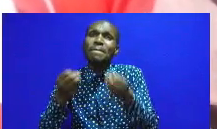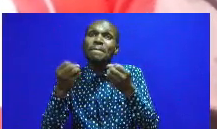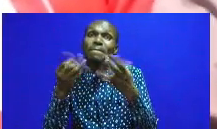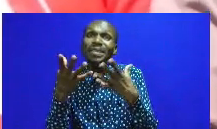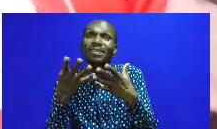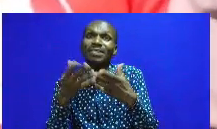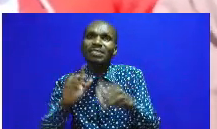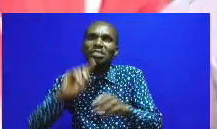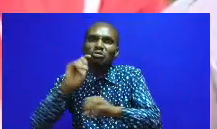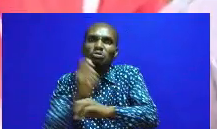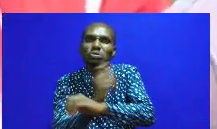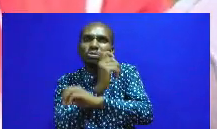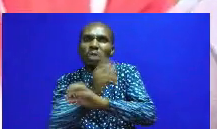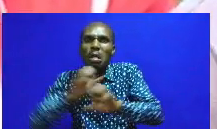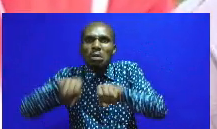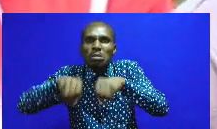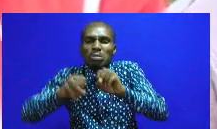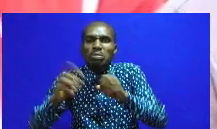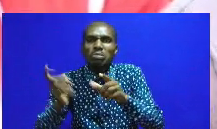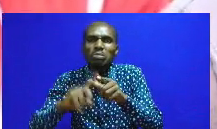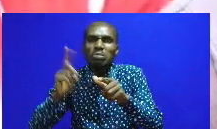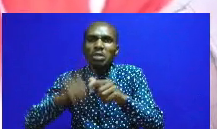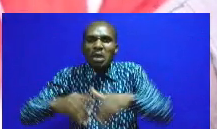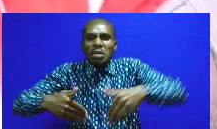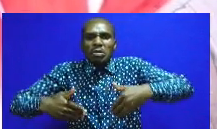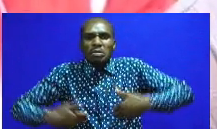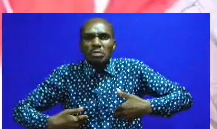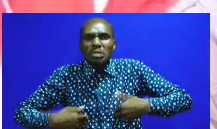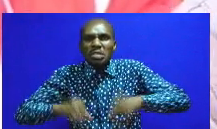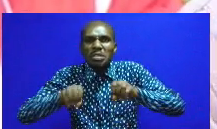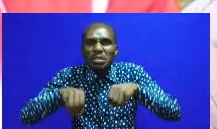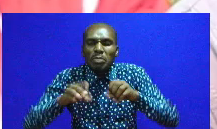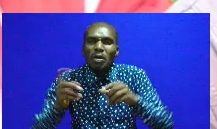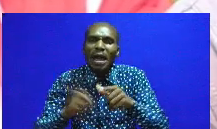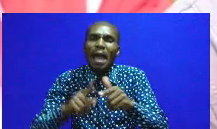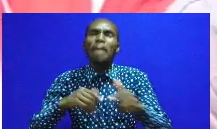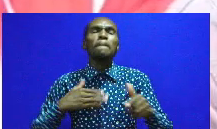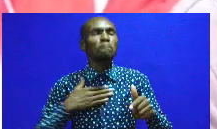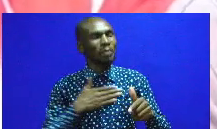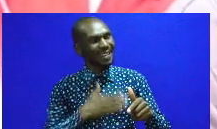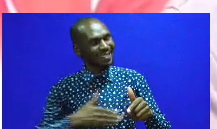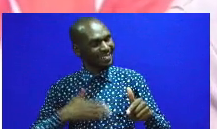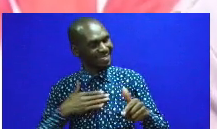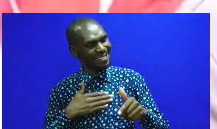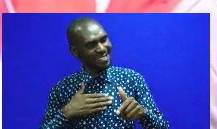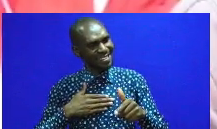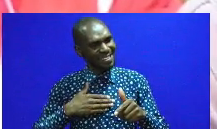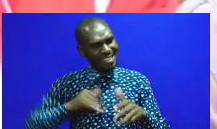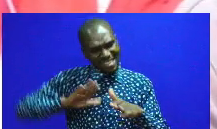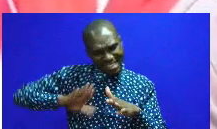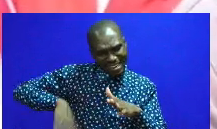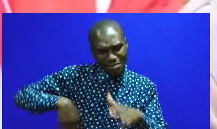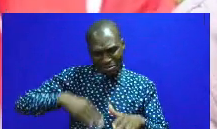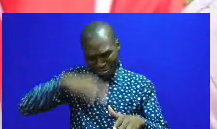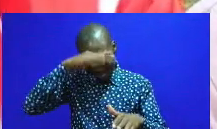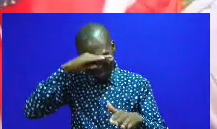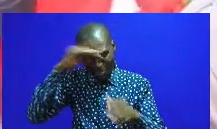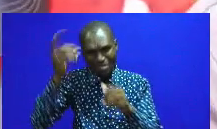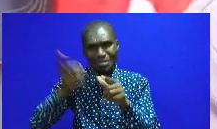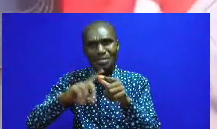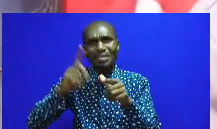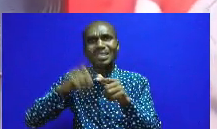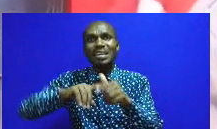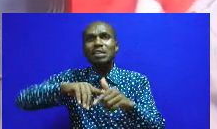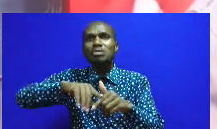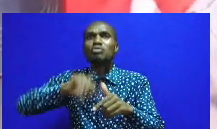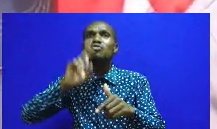bundi serenere para abana baito be chipigipigi nare kobasaba mwanche mupungusa mangana marwa naende